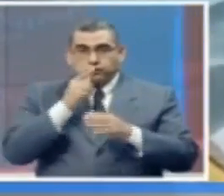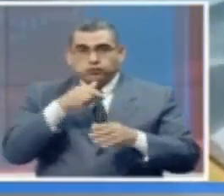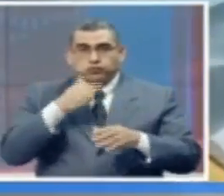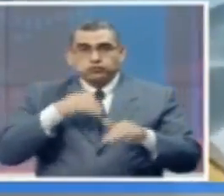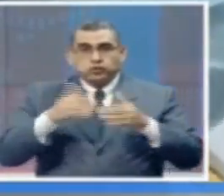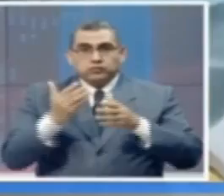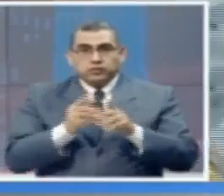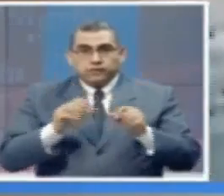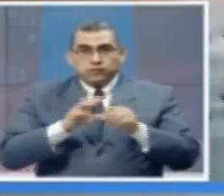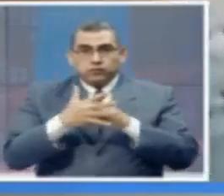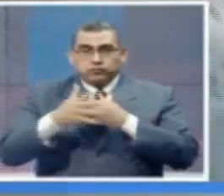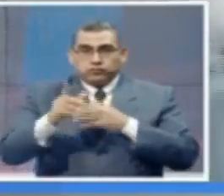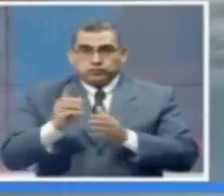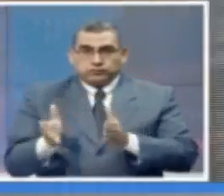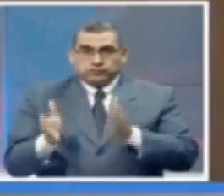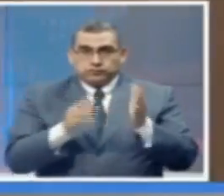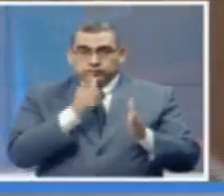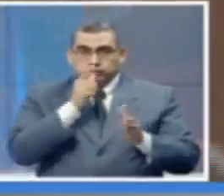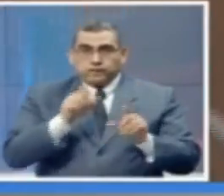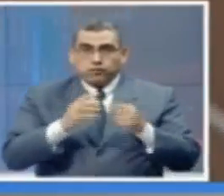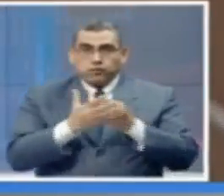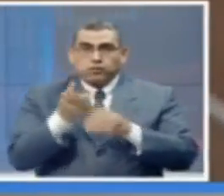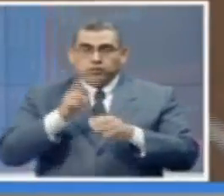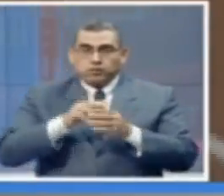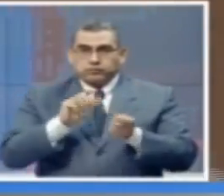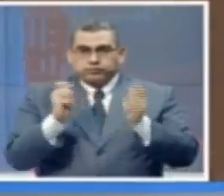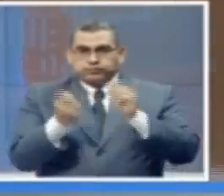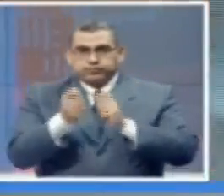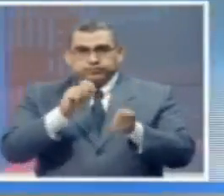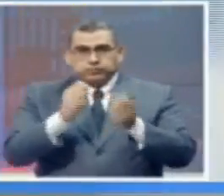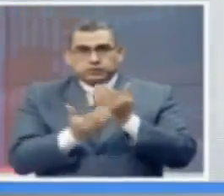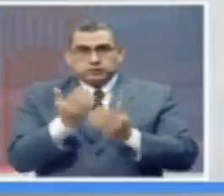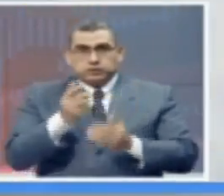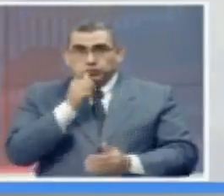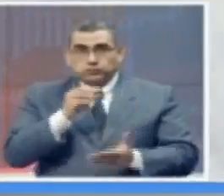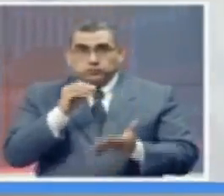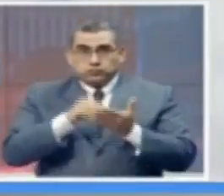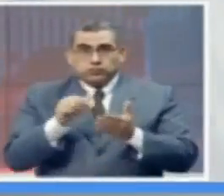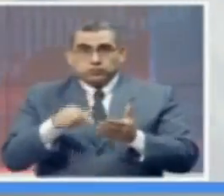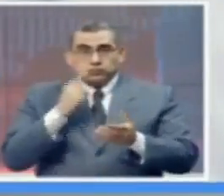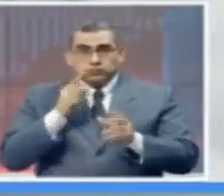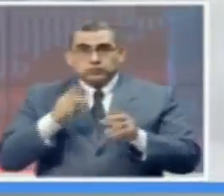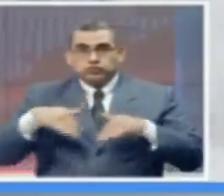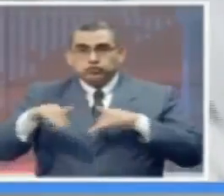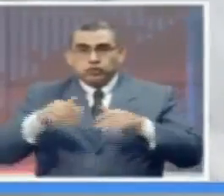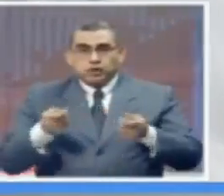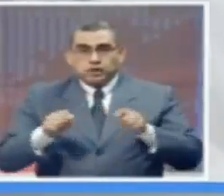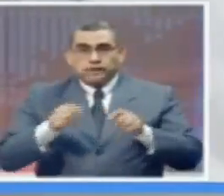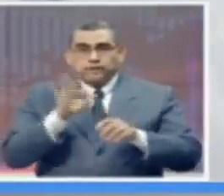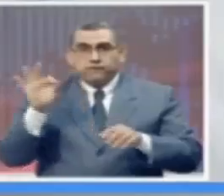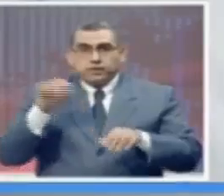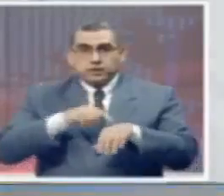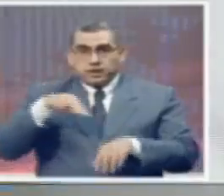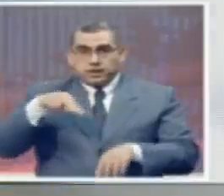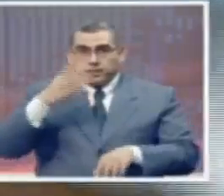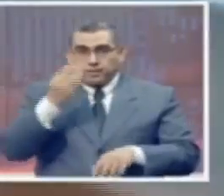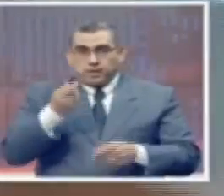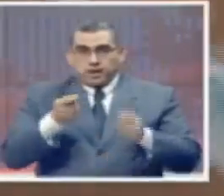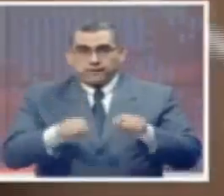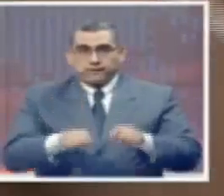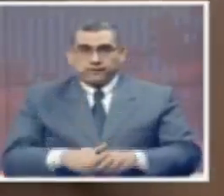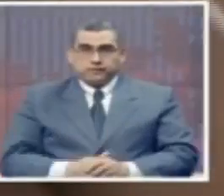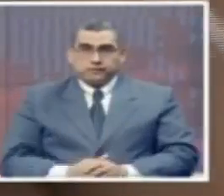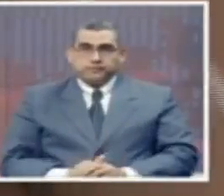تسارع تفشي كورونا وظهور فيروسات متحورة، فيما يبدأ حظر التجوال في باقي فرنسا في الساعة 8 مساء.